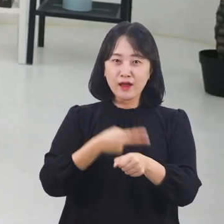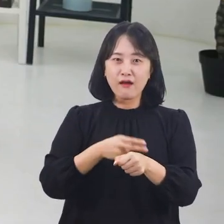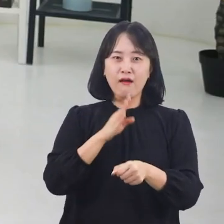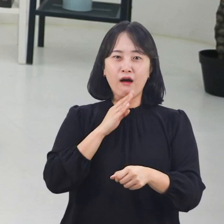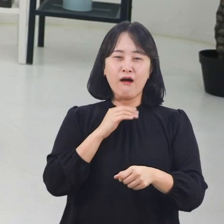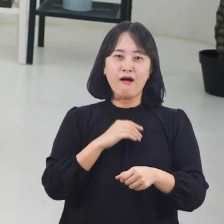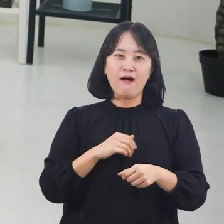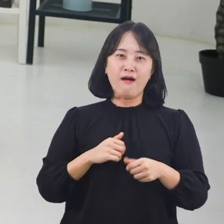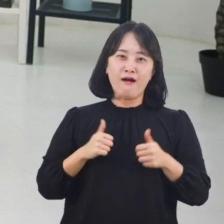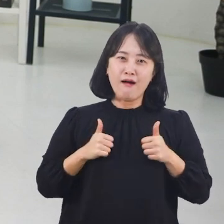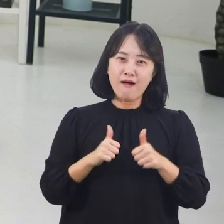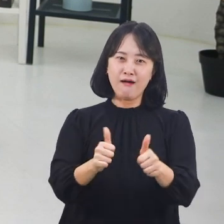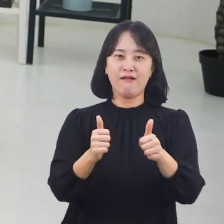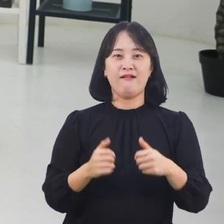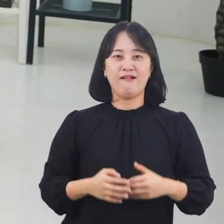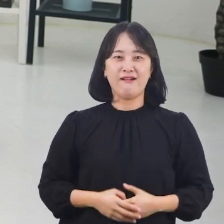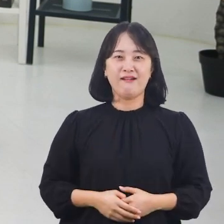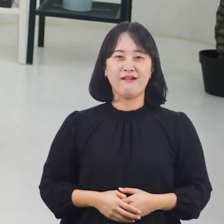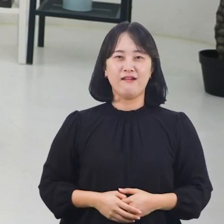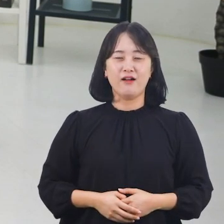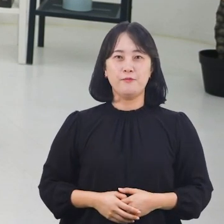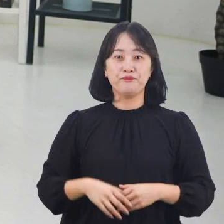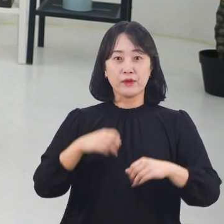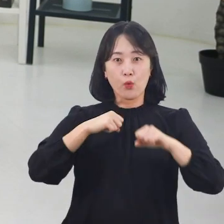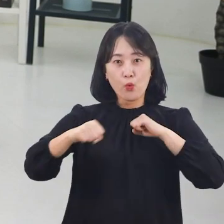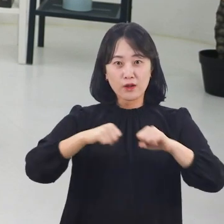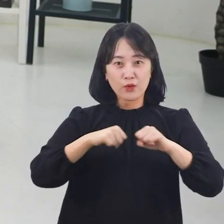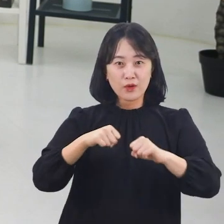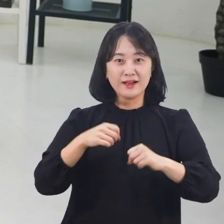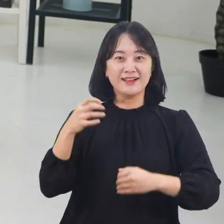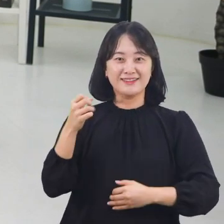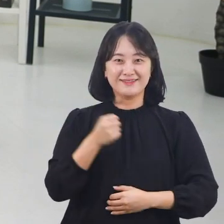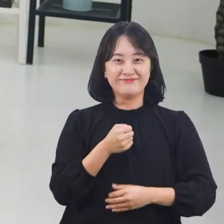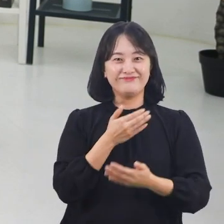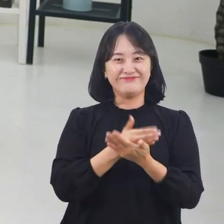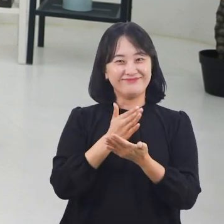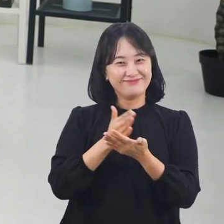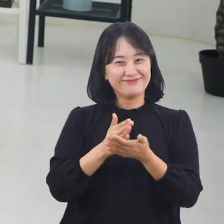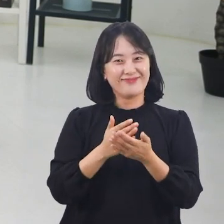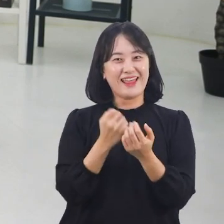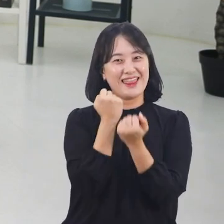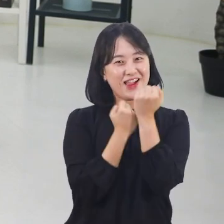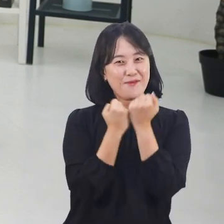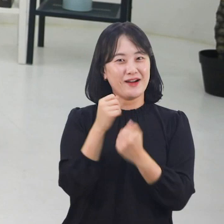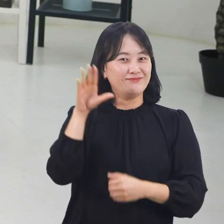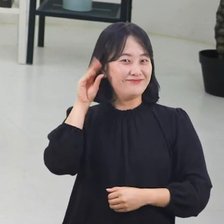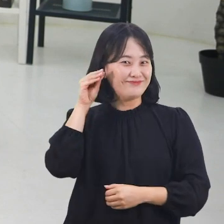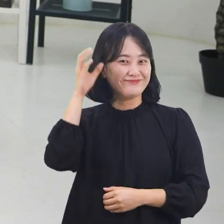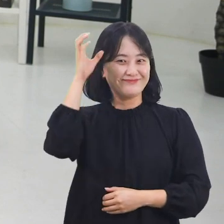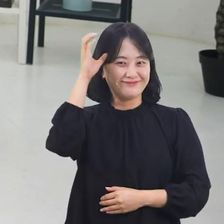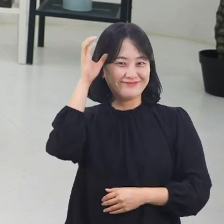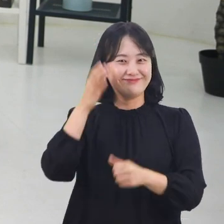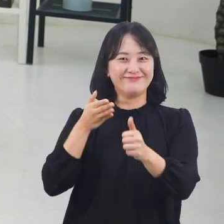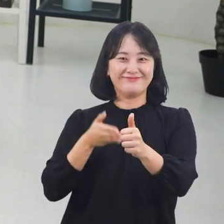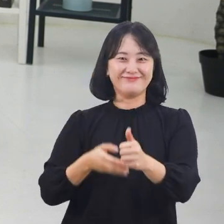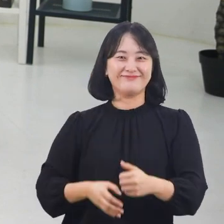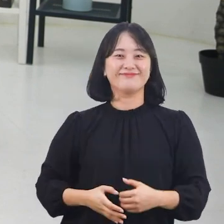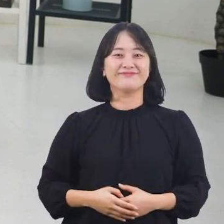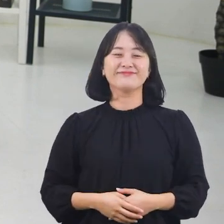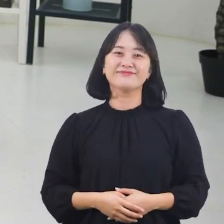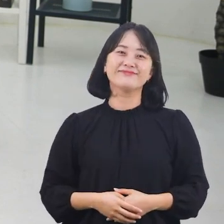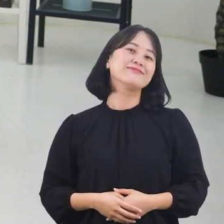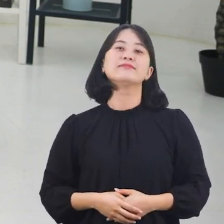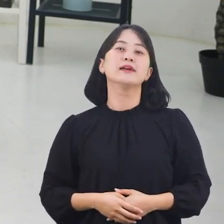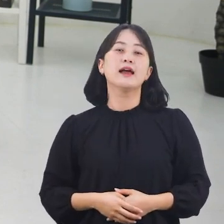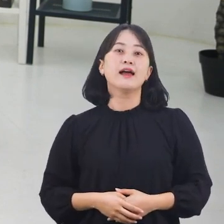부지런하신데요? 오늘 선생님께서 이 활동을 토대로 다양한 사례를 말씀해 주신다고 하니까 기대해 주시기 바랍니다. 자,